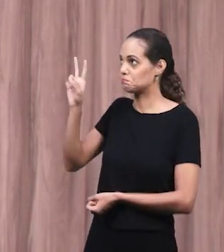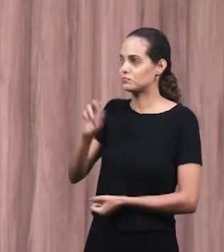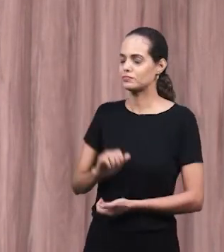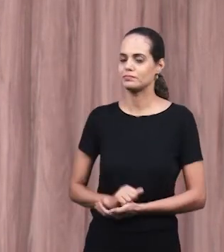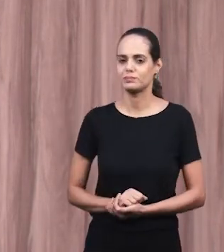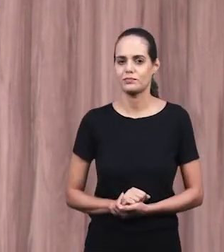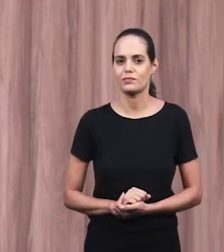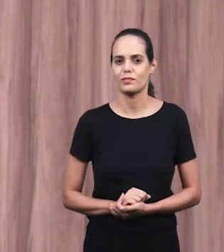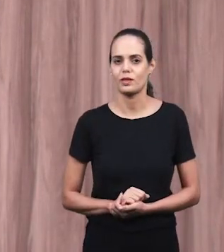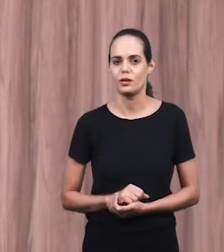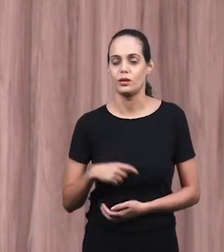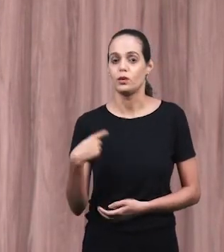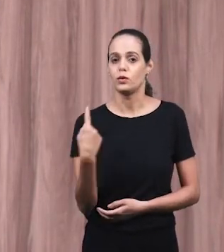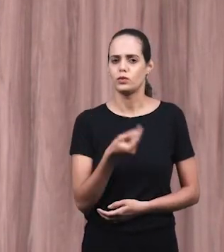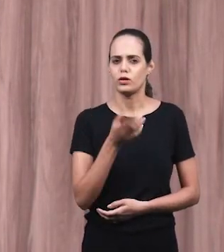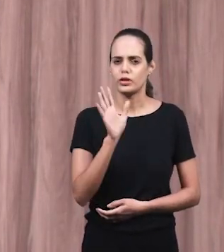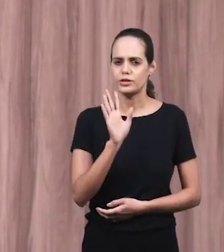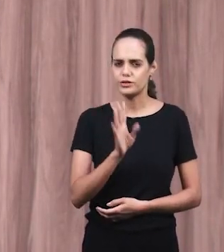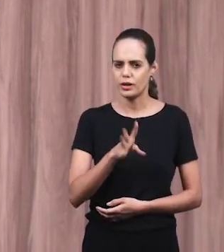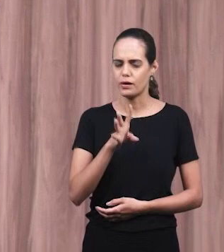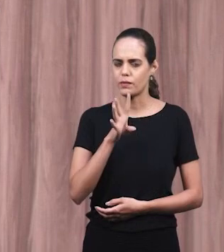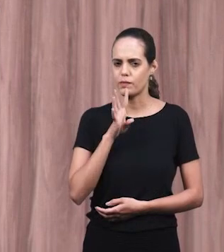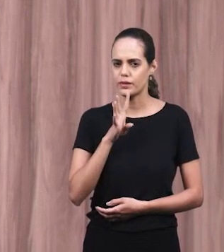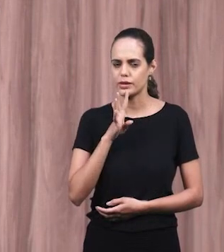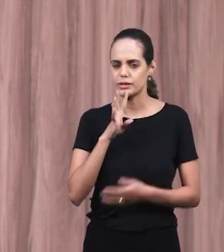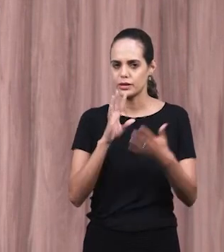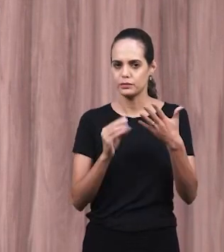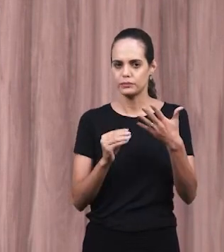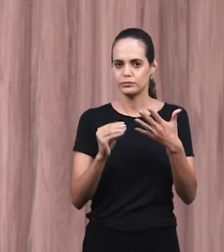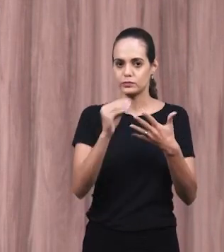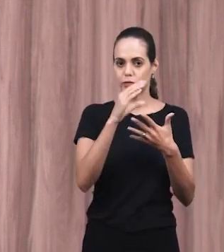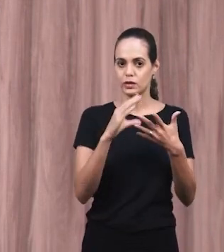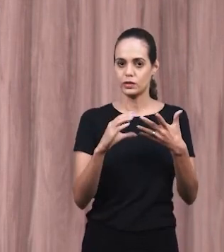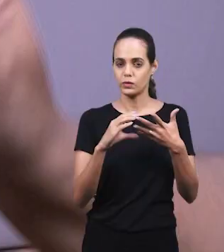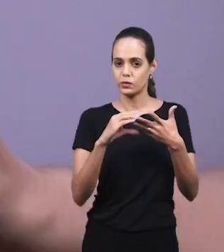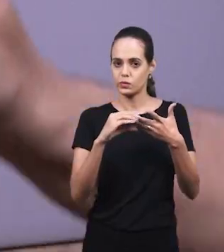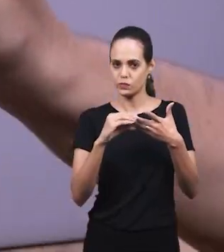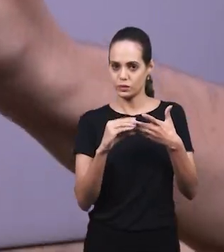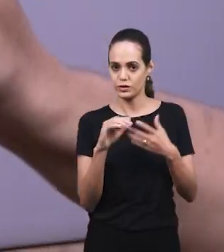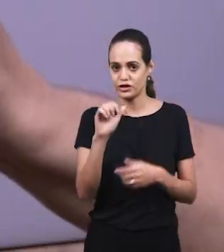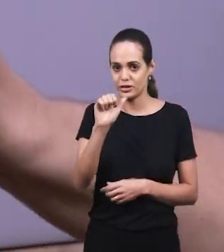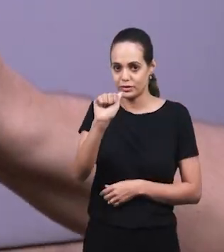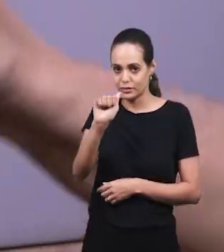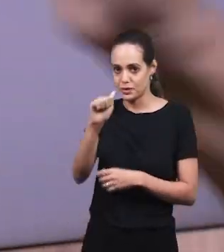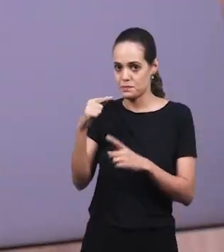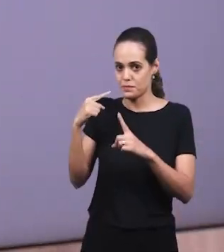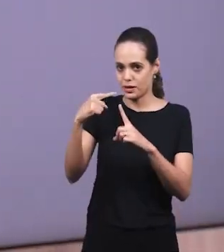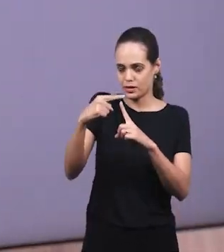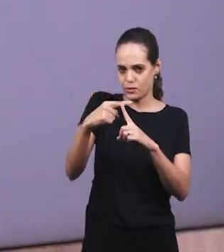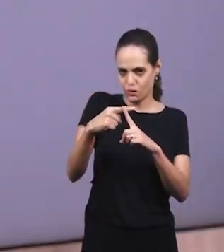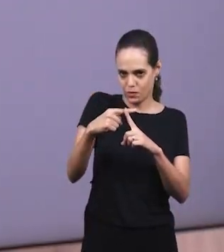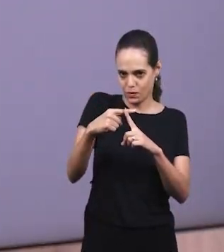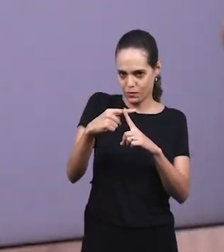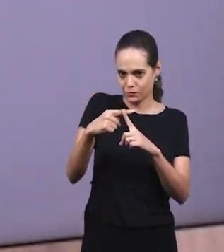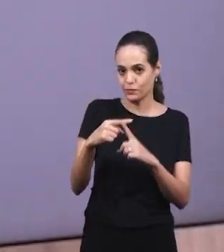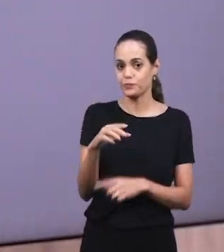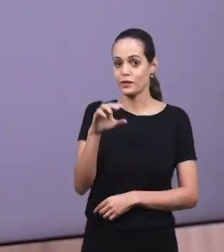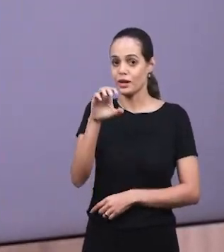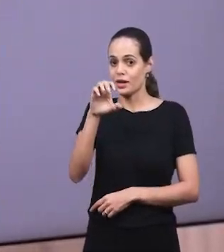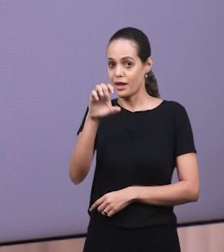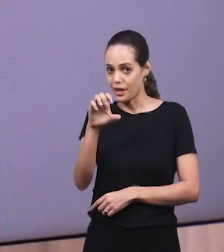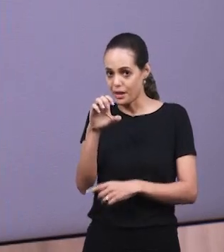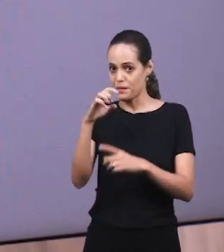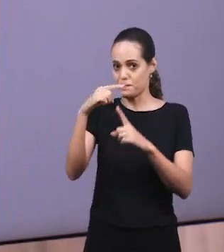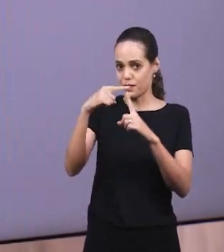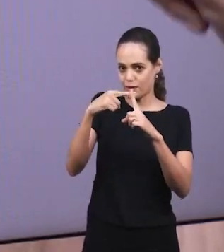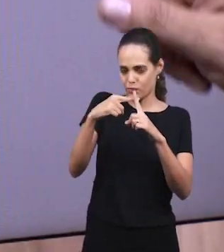Nous connaissons déjà l'accord de La majeur, de Ré majeur, et aujourd'hui nous allons